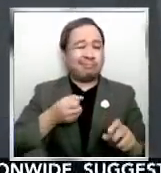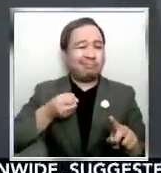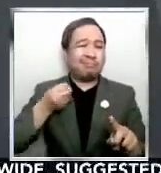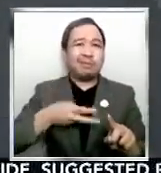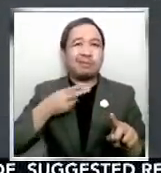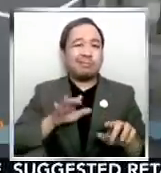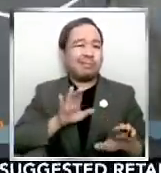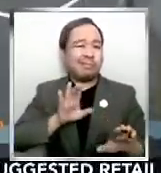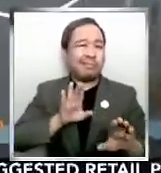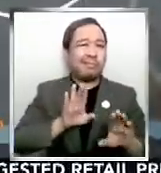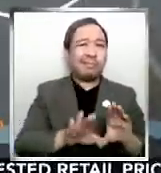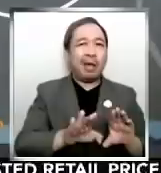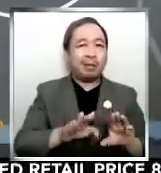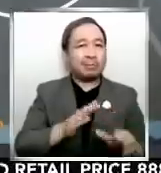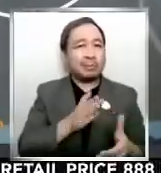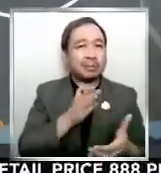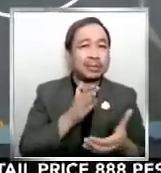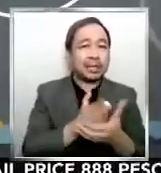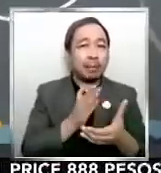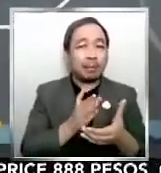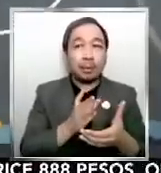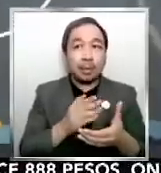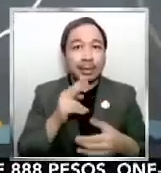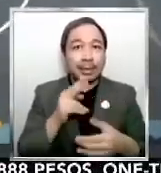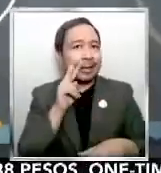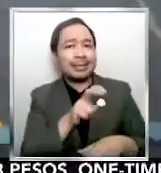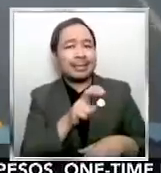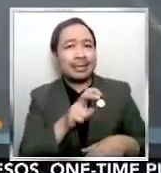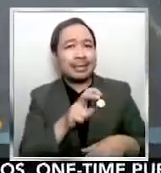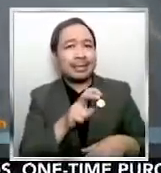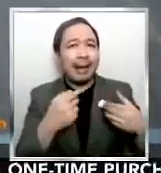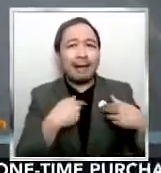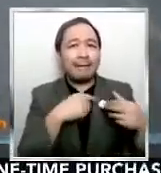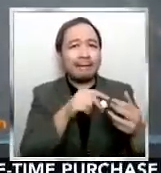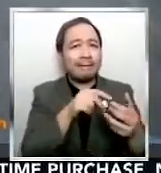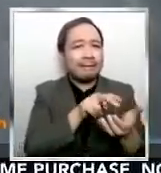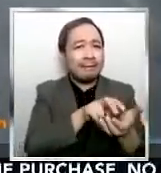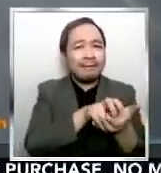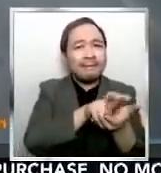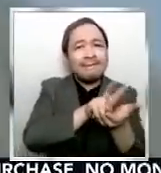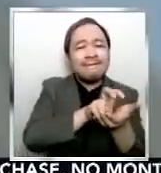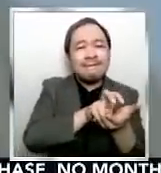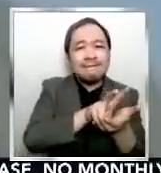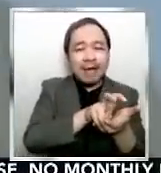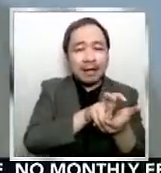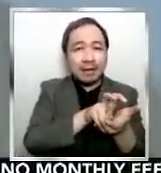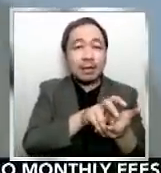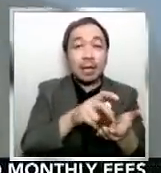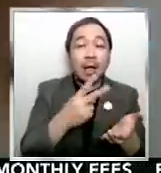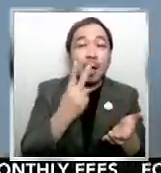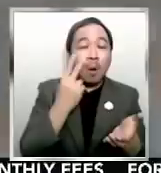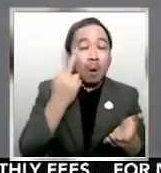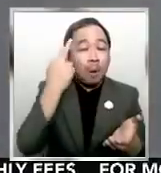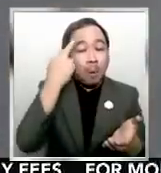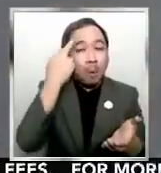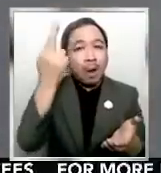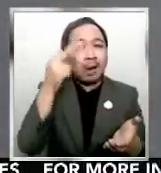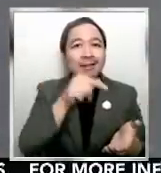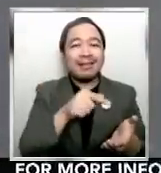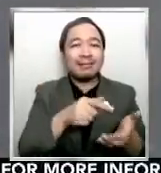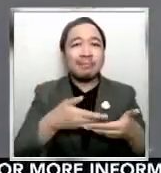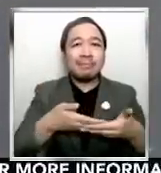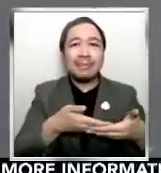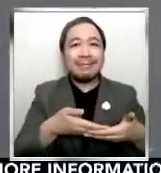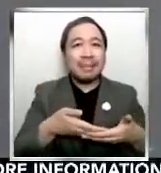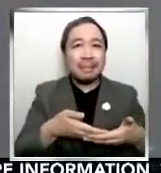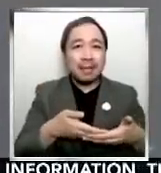lang, may umangat na parang paa. Doon ko lang na-realize na bata pala yung nalaglag. Isang